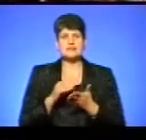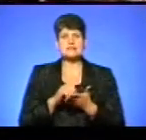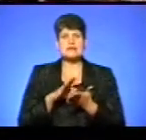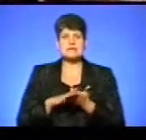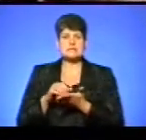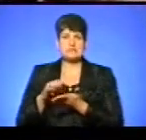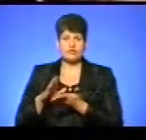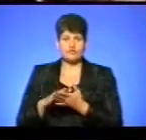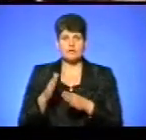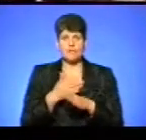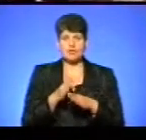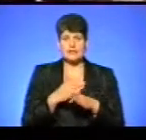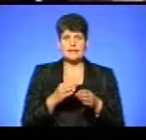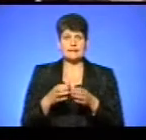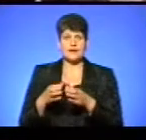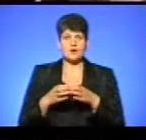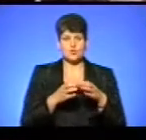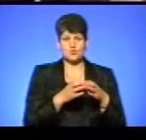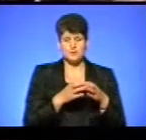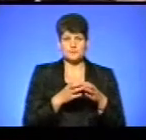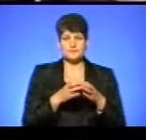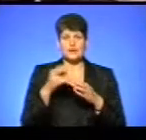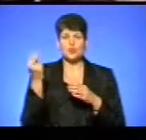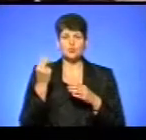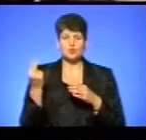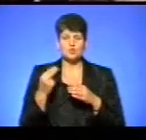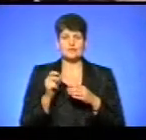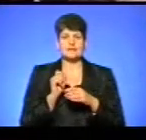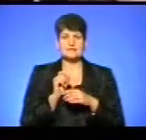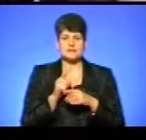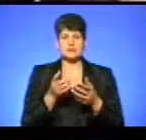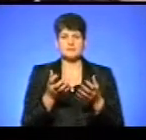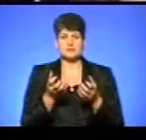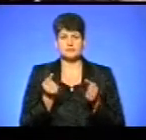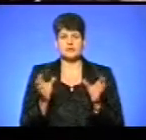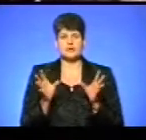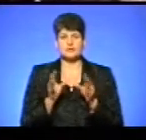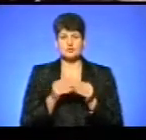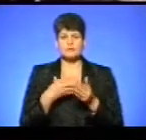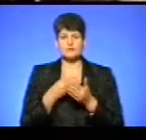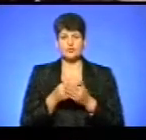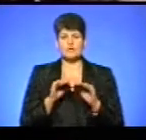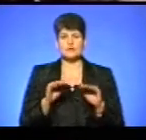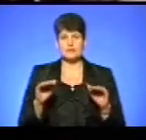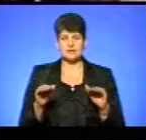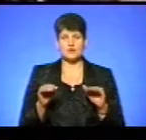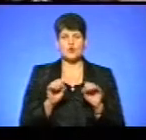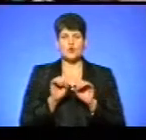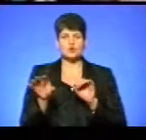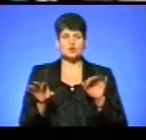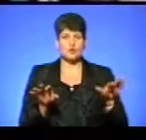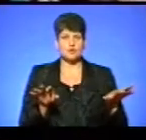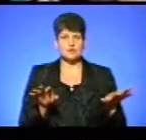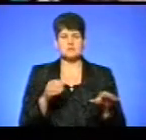зареєстровані, поділені на групи. Художники, наставники беруть разом своїх діток, розходяться по локаціях